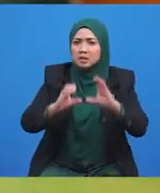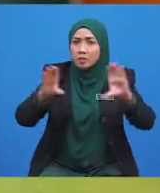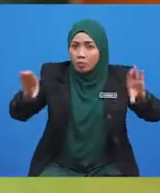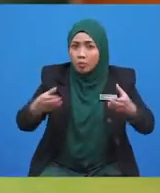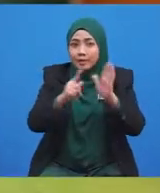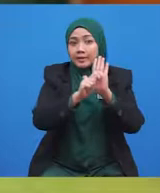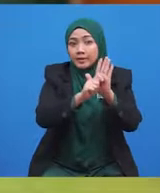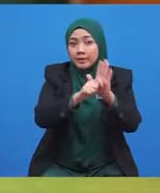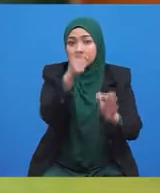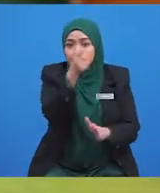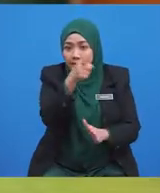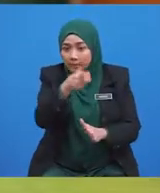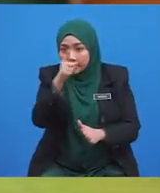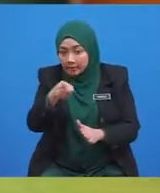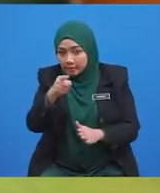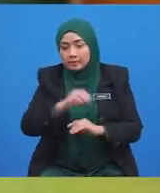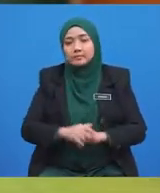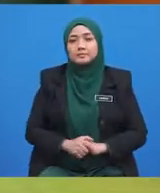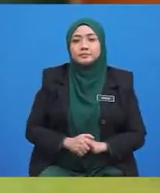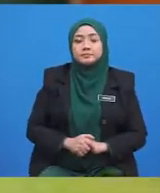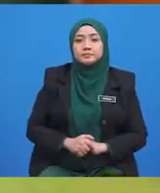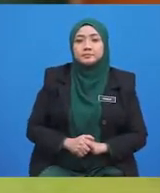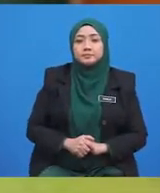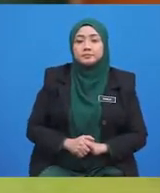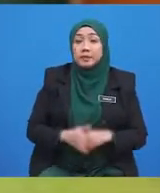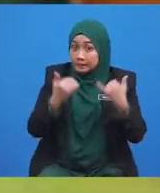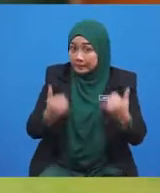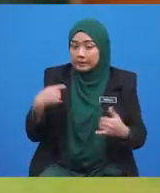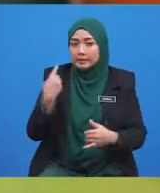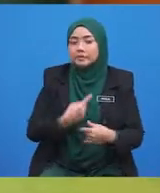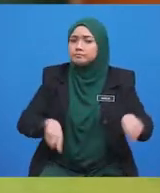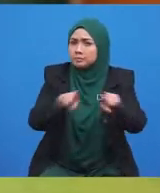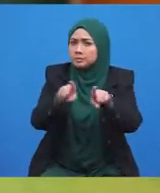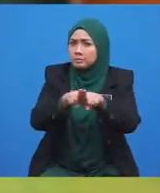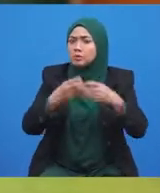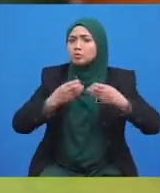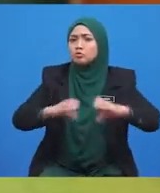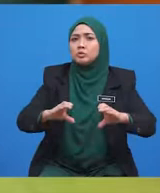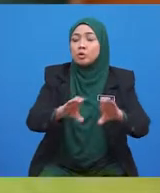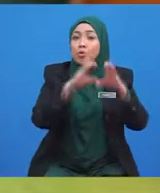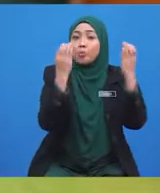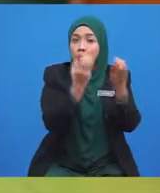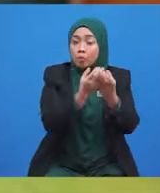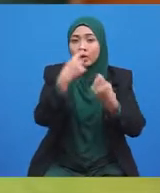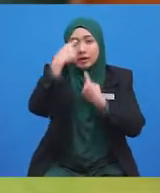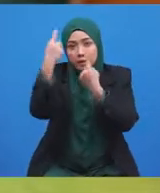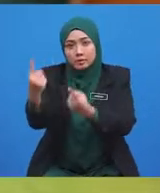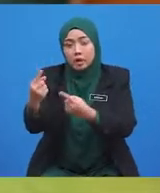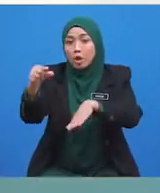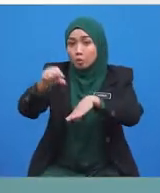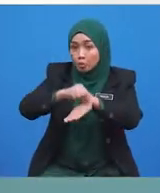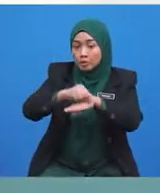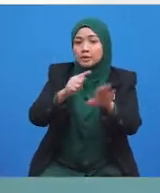Kini, kita akan bersama-sama cuba untuk kumpul data menggunakan